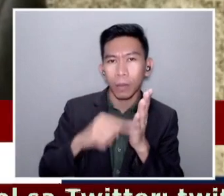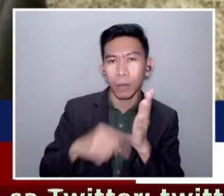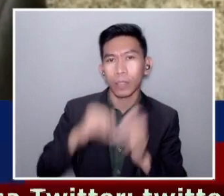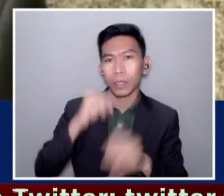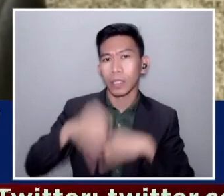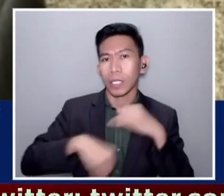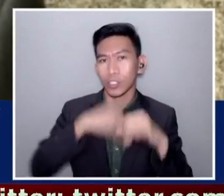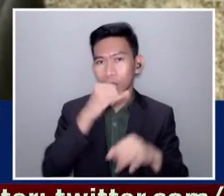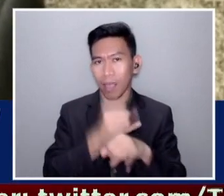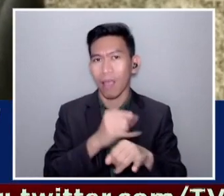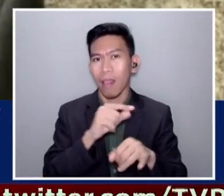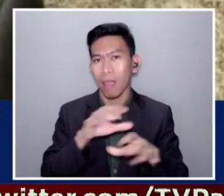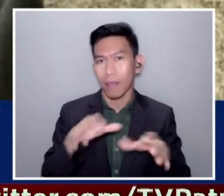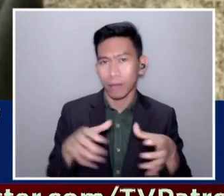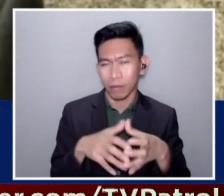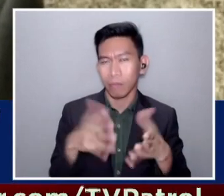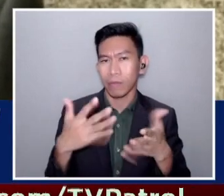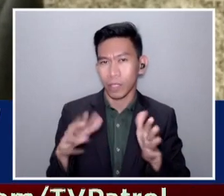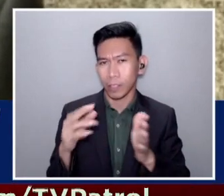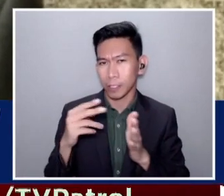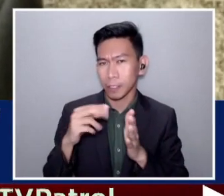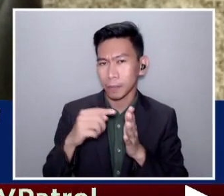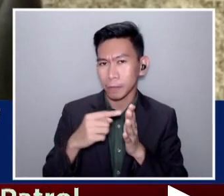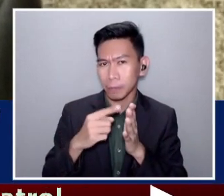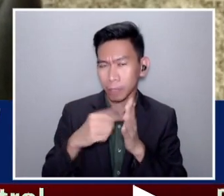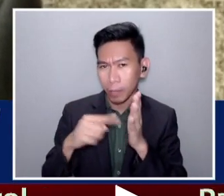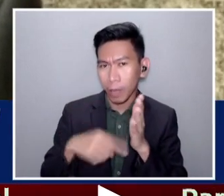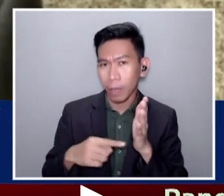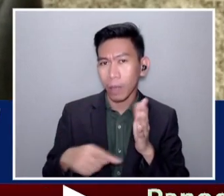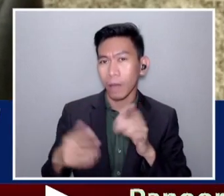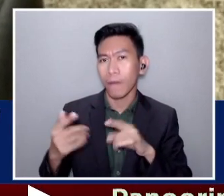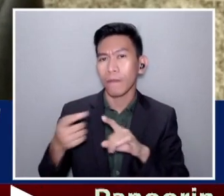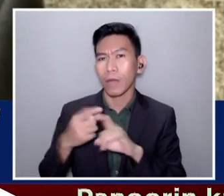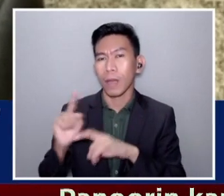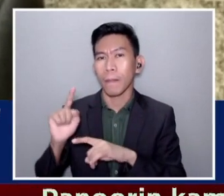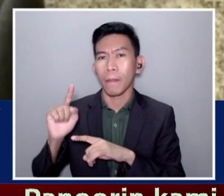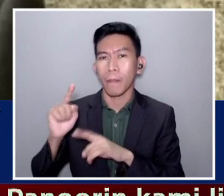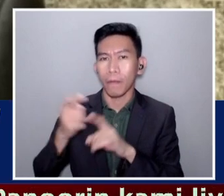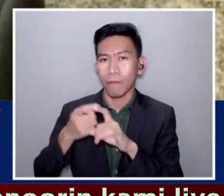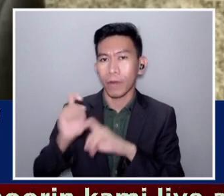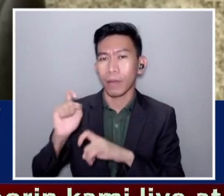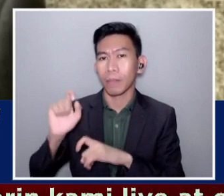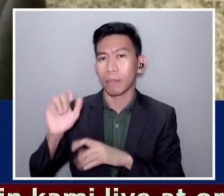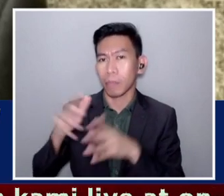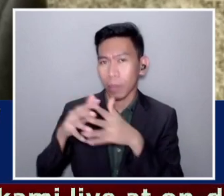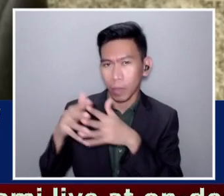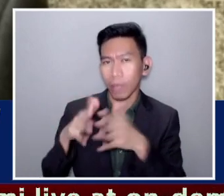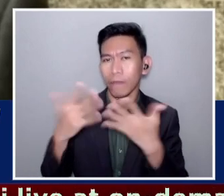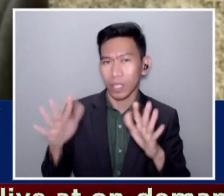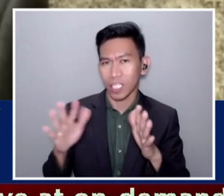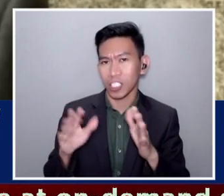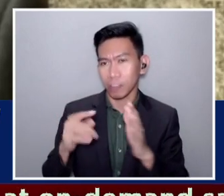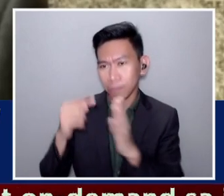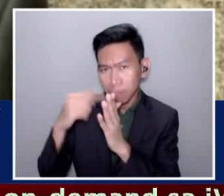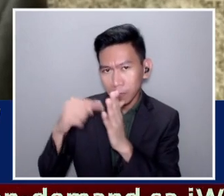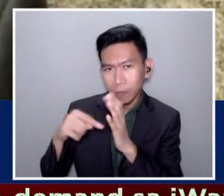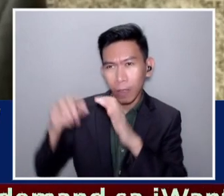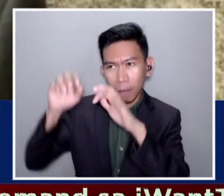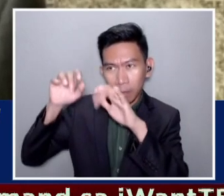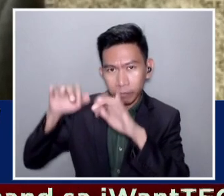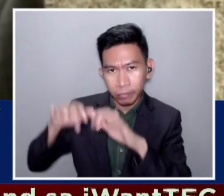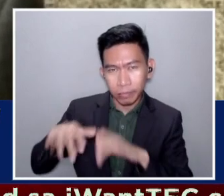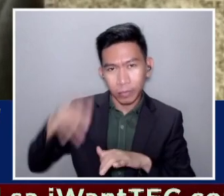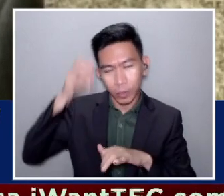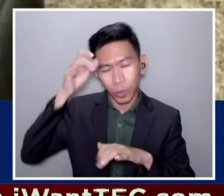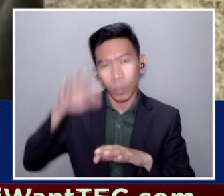the Pro-V&V from Alabama, USA. The Technical Evaluation Committee